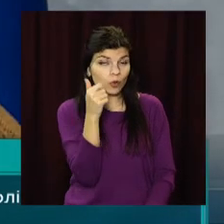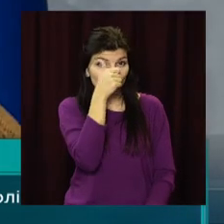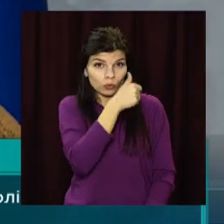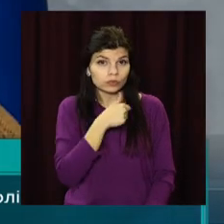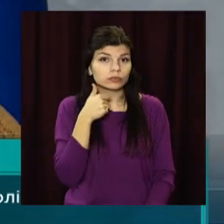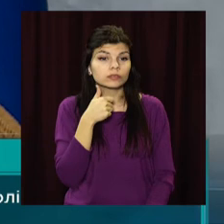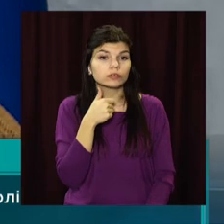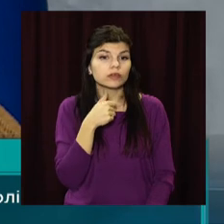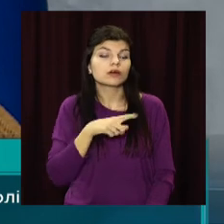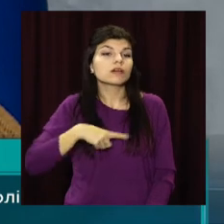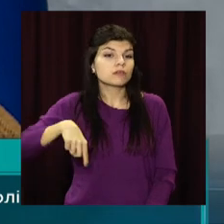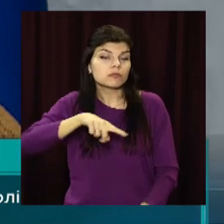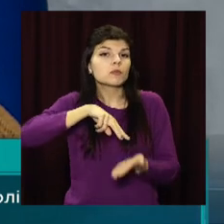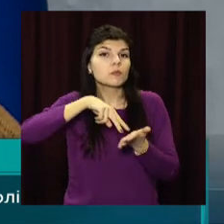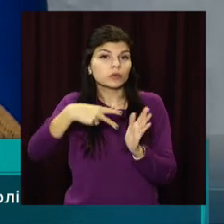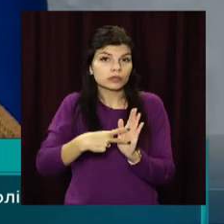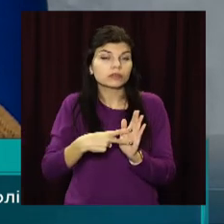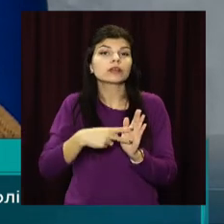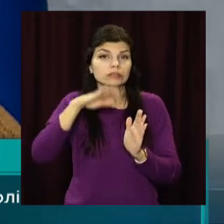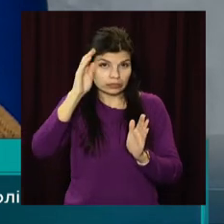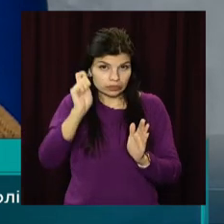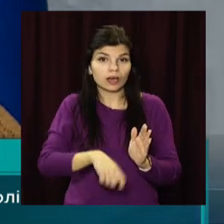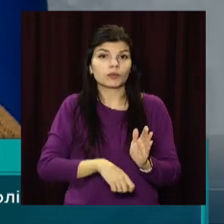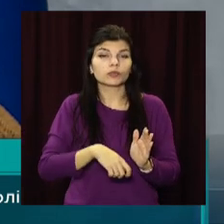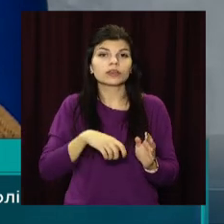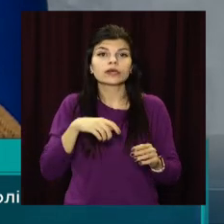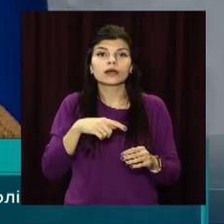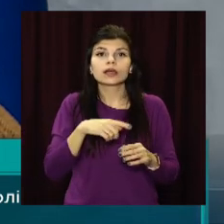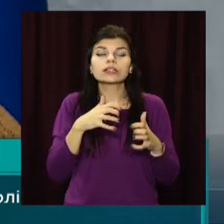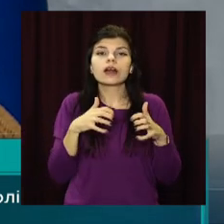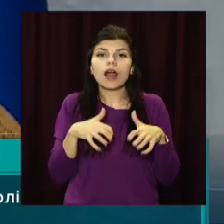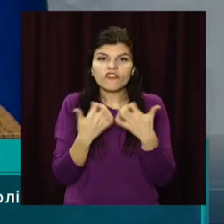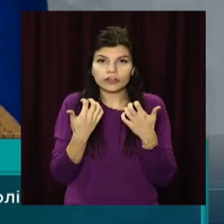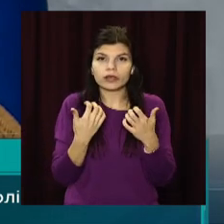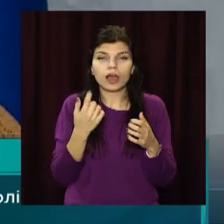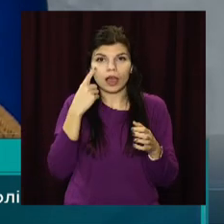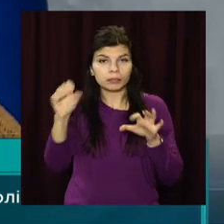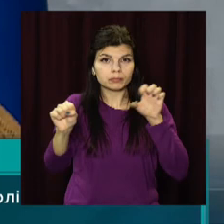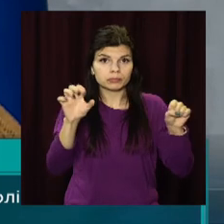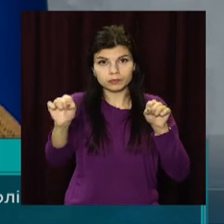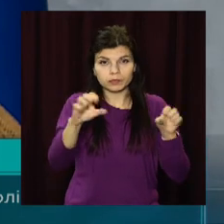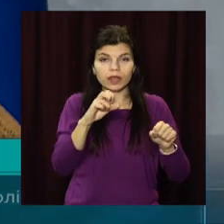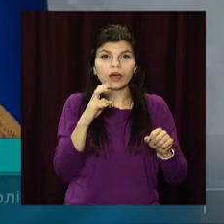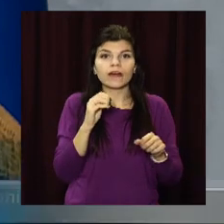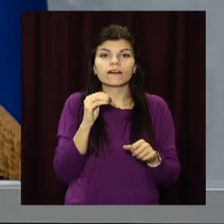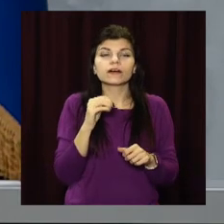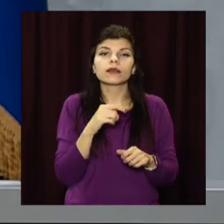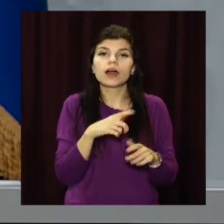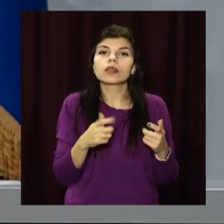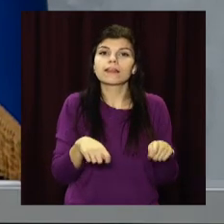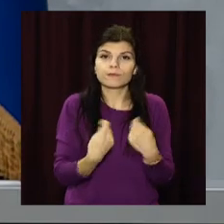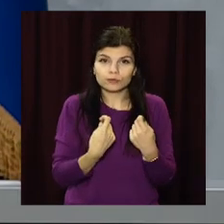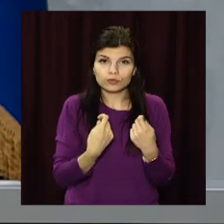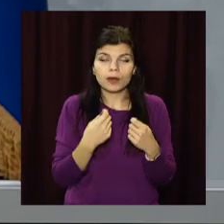року ми плануємо запуск системи автоматичної фіксації на фіксацію